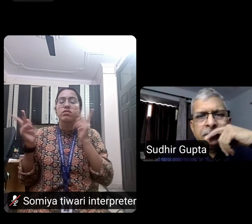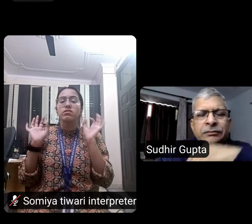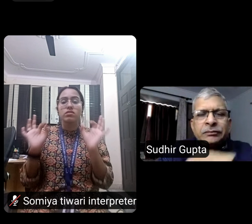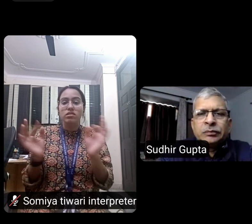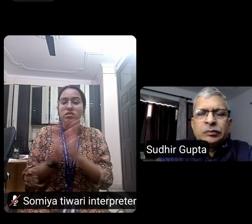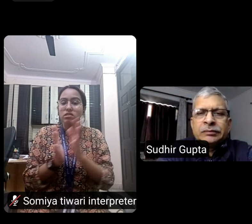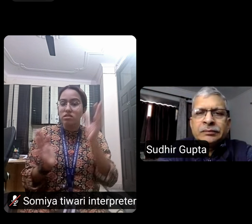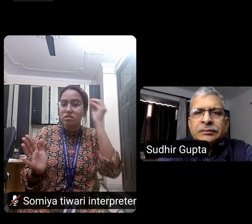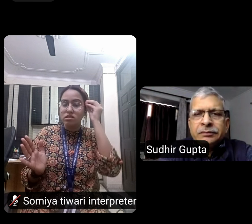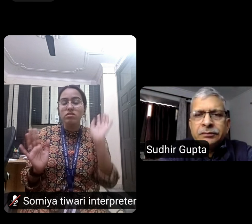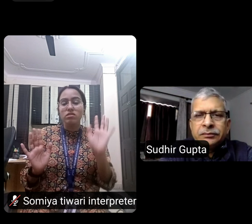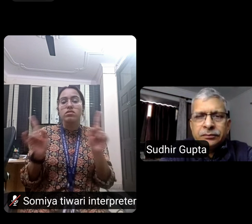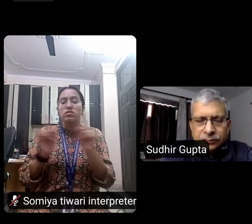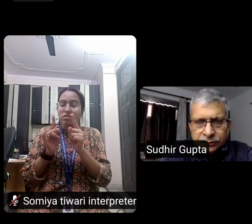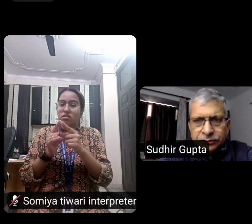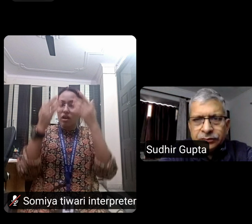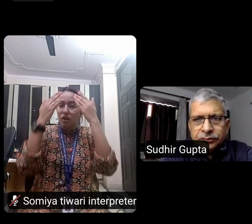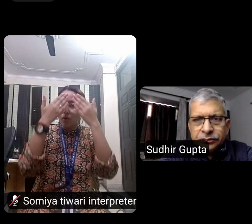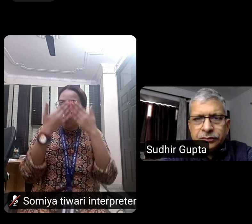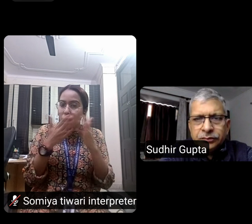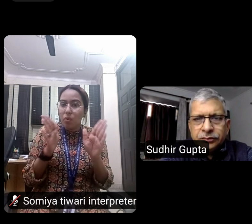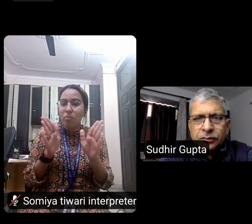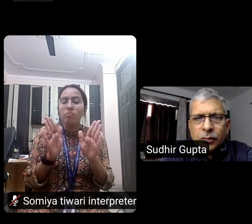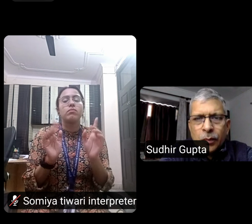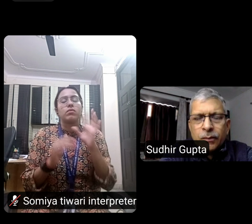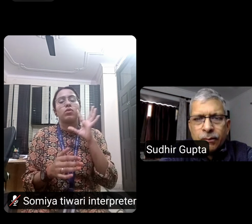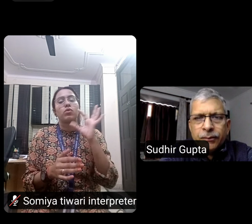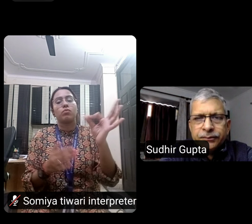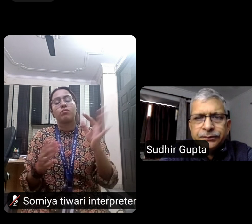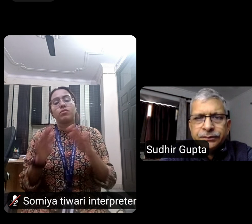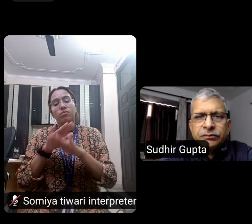क्लिनिकल सेटअप नॉलेज, वो बहुत ज़रूरी है बच्चे के लिए।